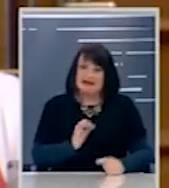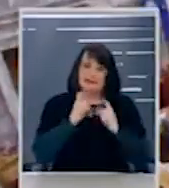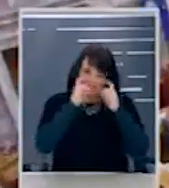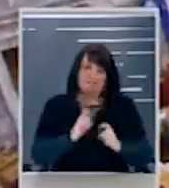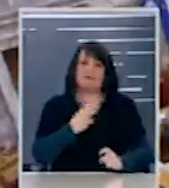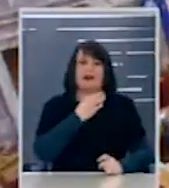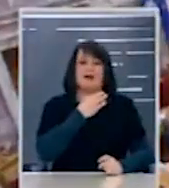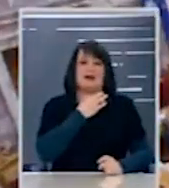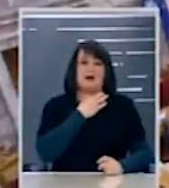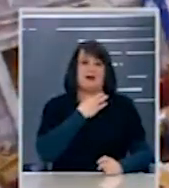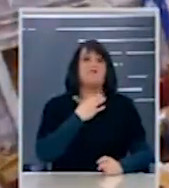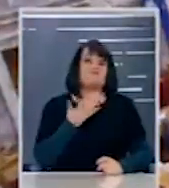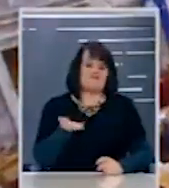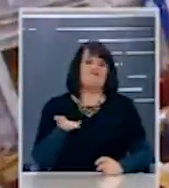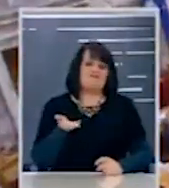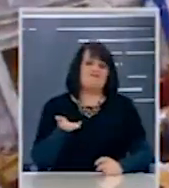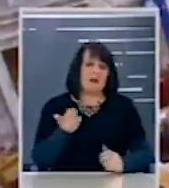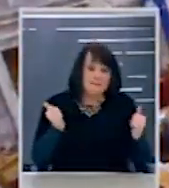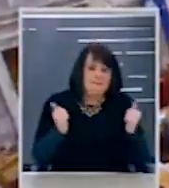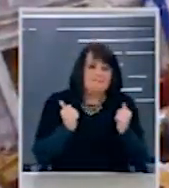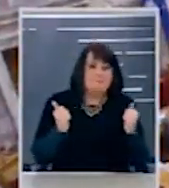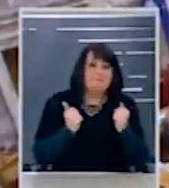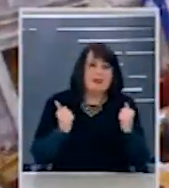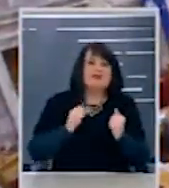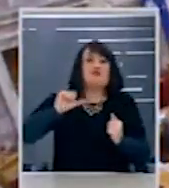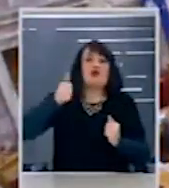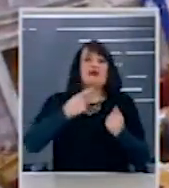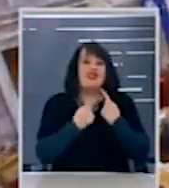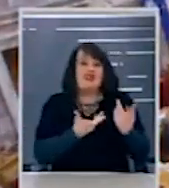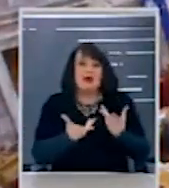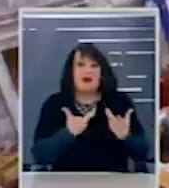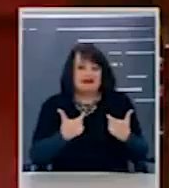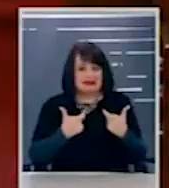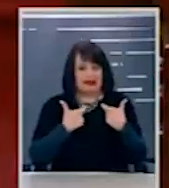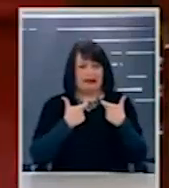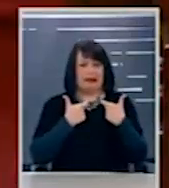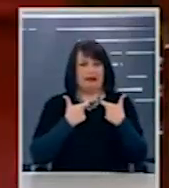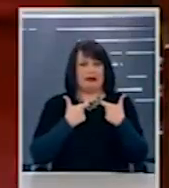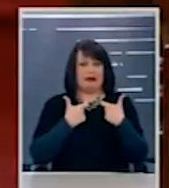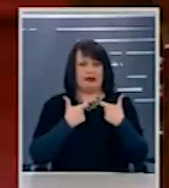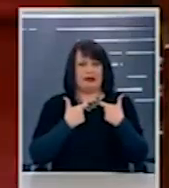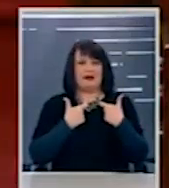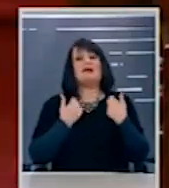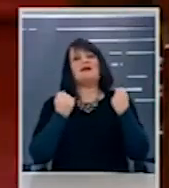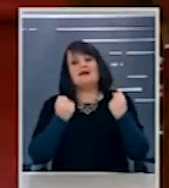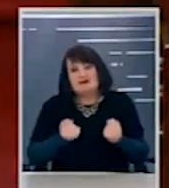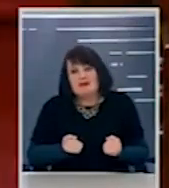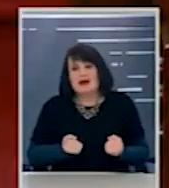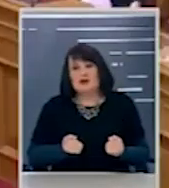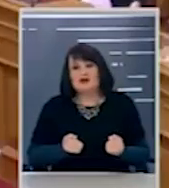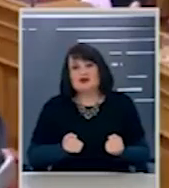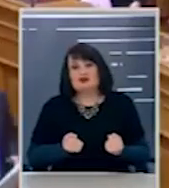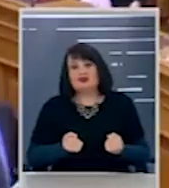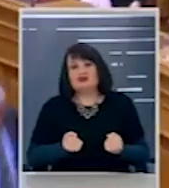αναγκαστήκαμε κάτω από την ασφιχτική πίεση στην πρώτη διαπραγμάτευση να κάνουμε μία επιβάρυνση